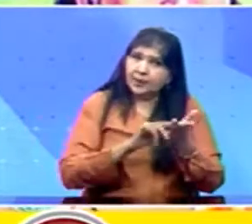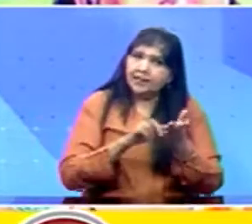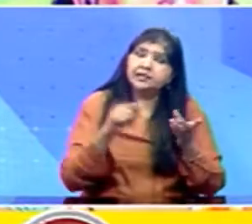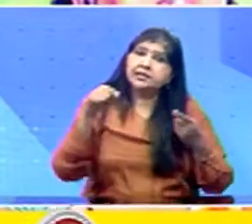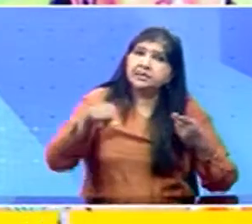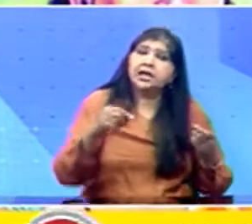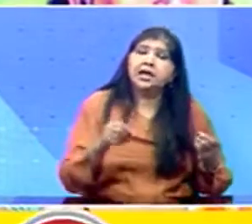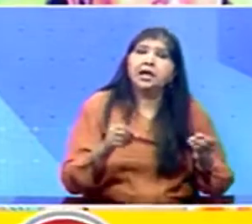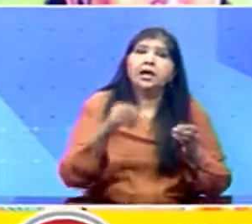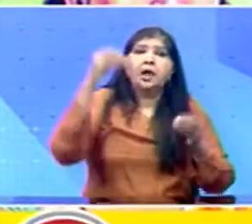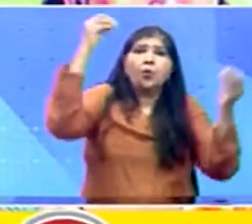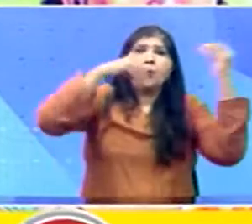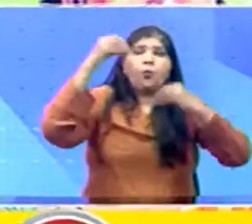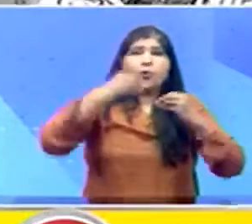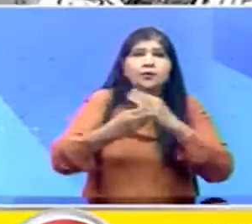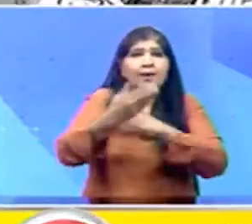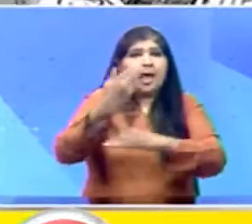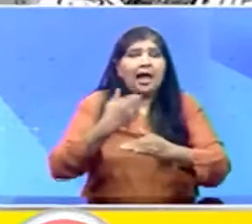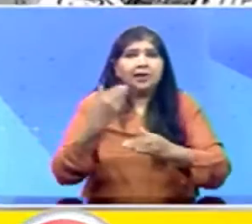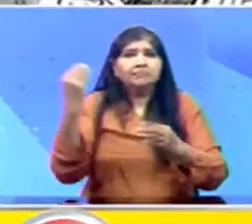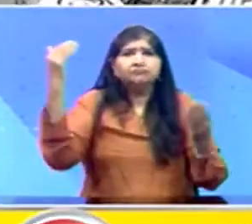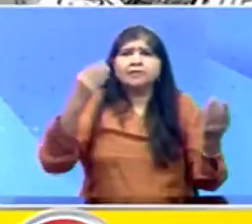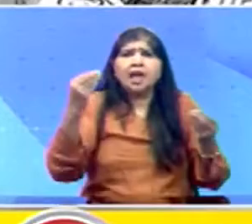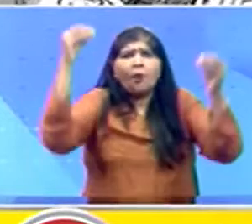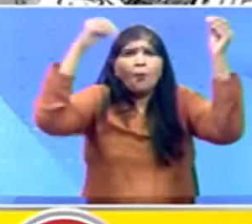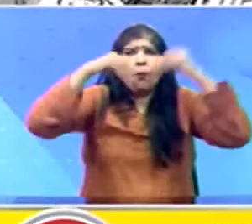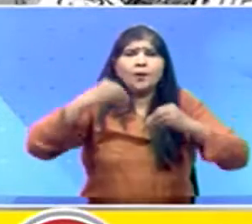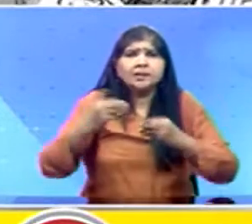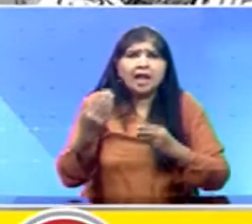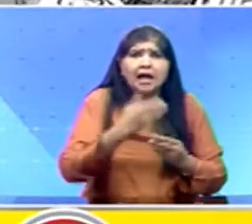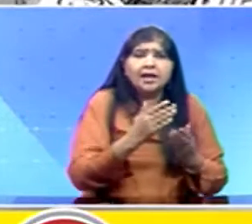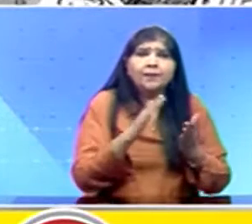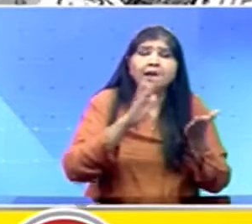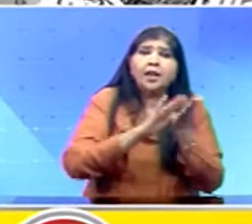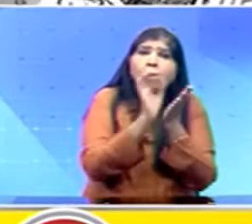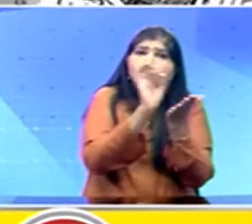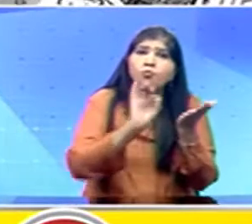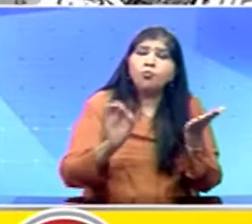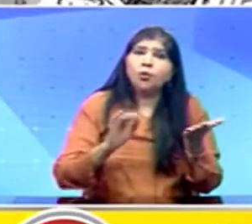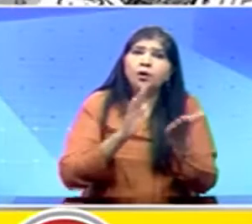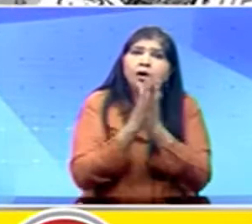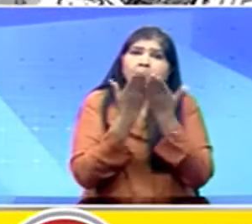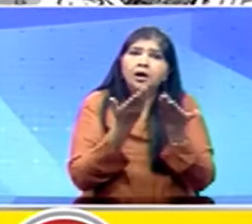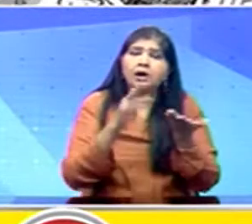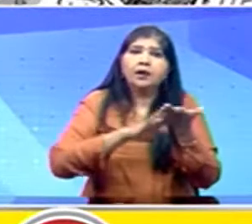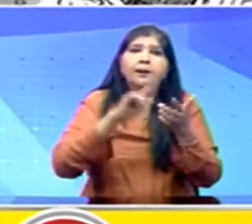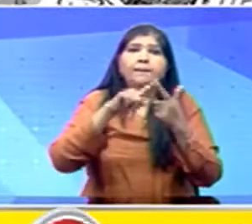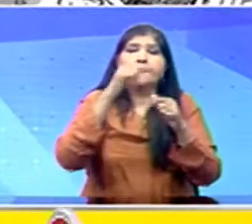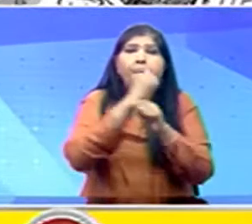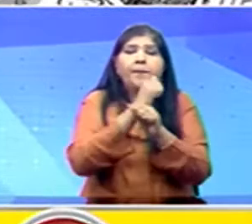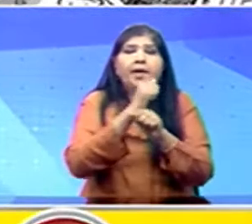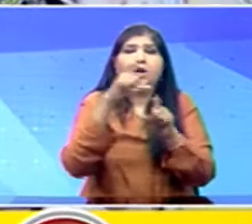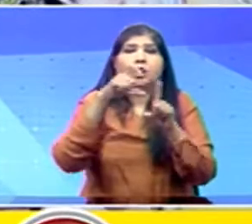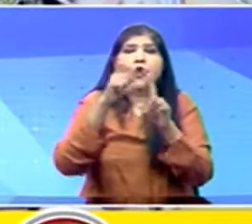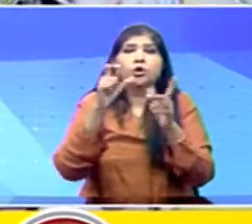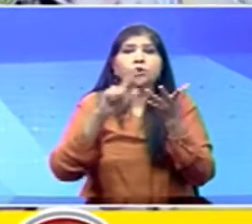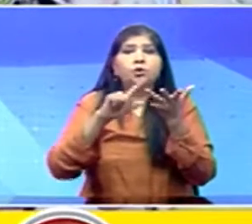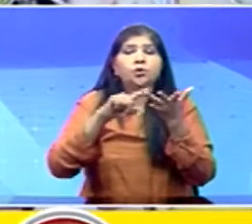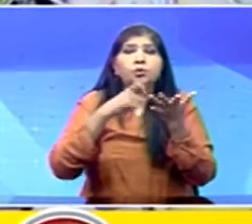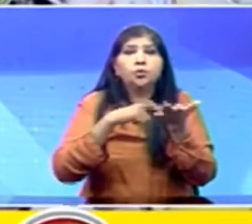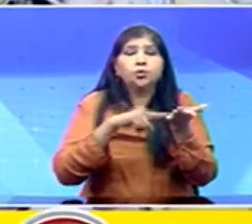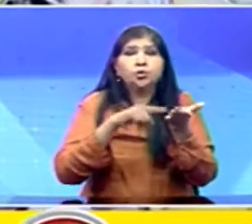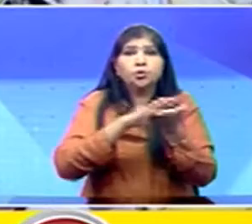वर्षा के आगमन पर मेग दूतम लिखा था मेग दूतम में एक श्लोग है